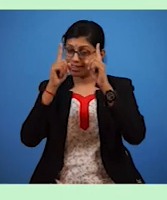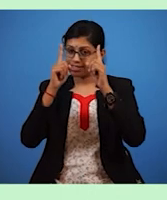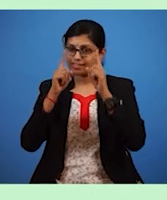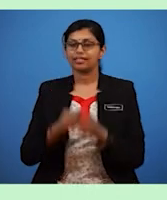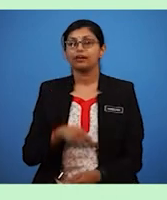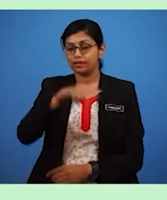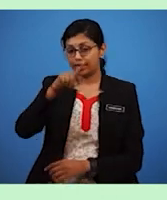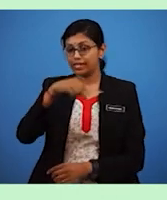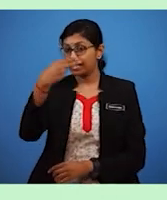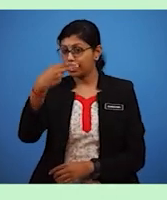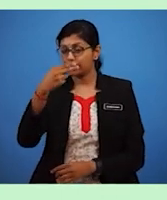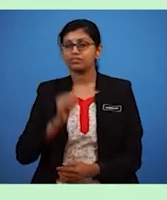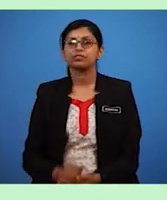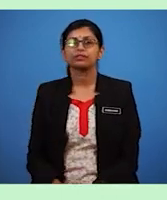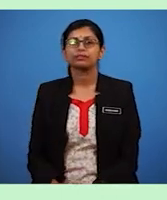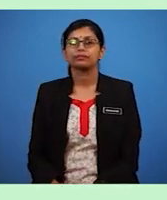delta H